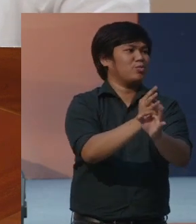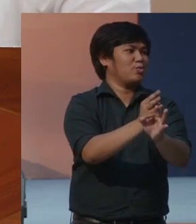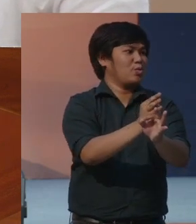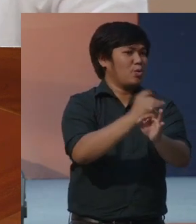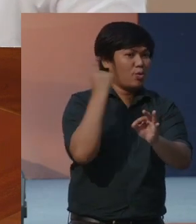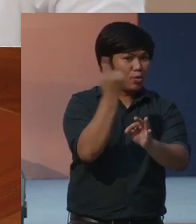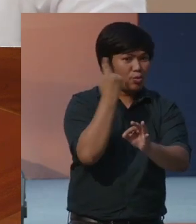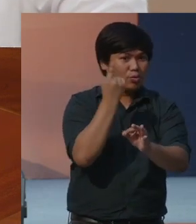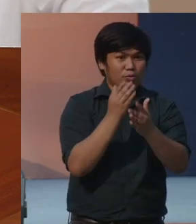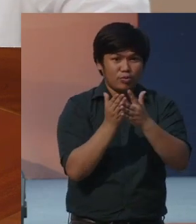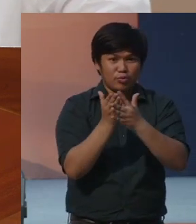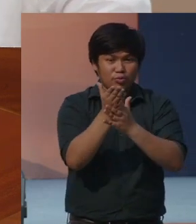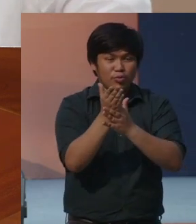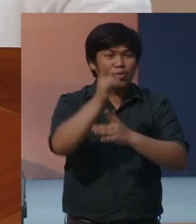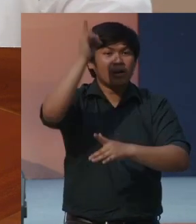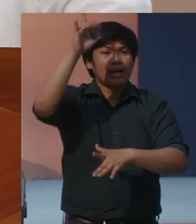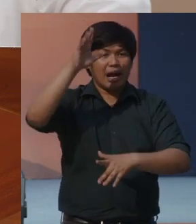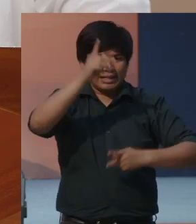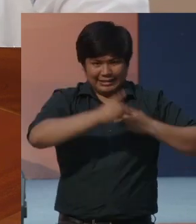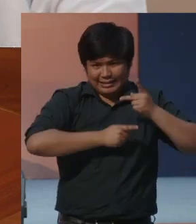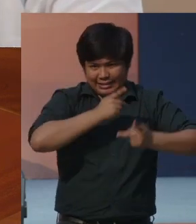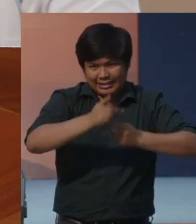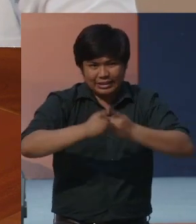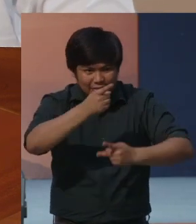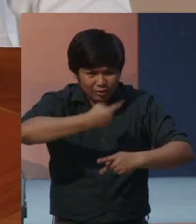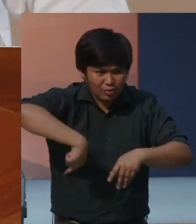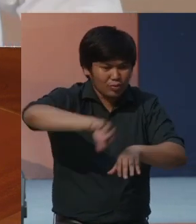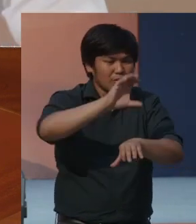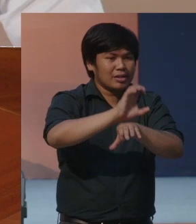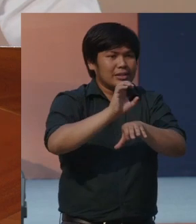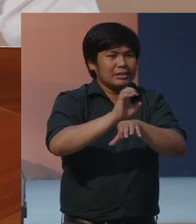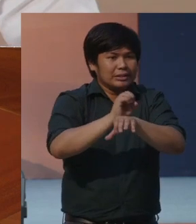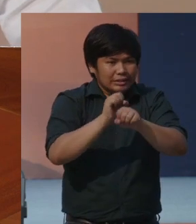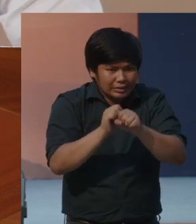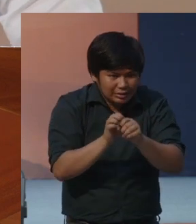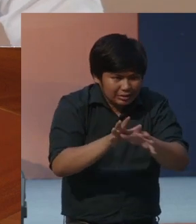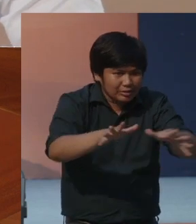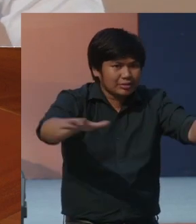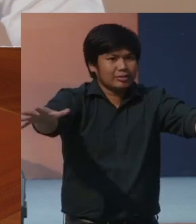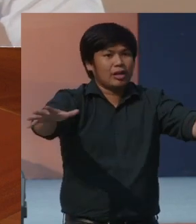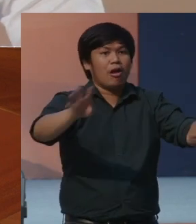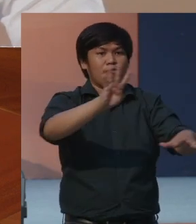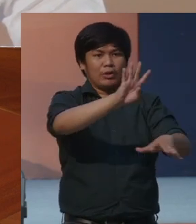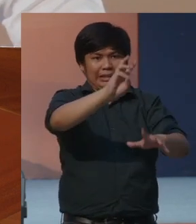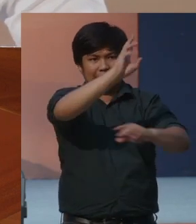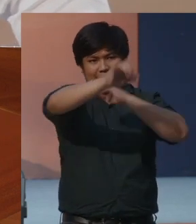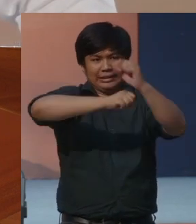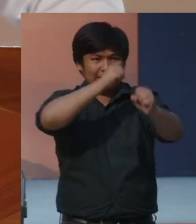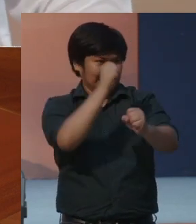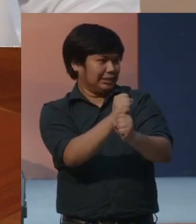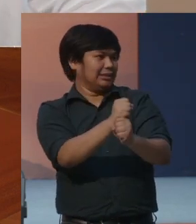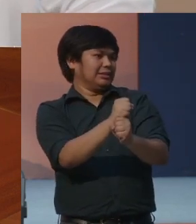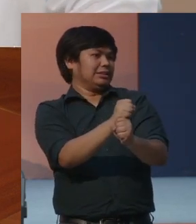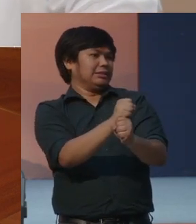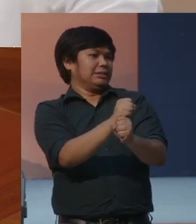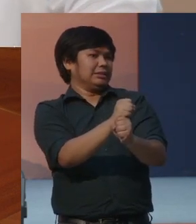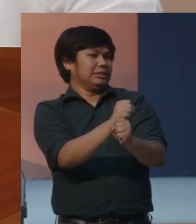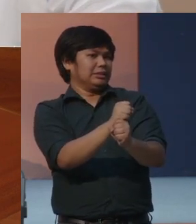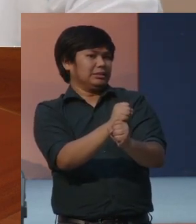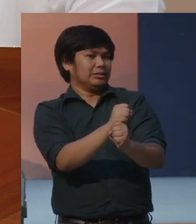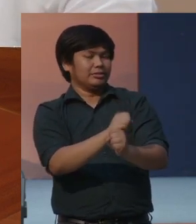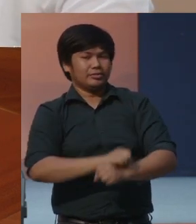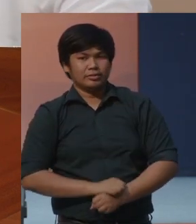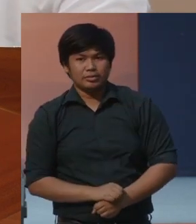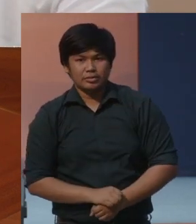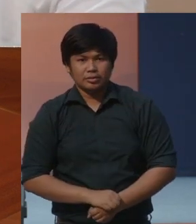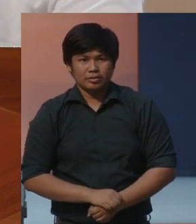ng kanyang kagandaang loob, ang church natin ay lumalago at umabot na ng 46 years. Isang memorial